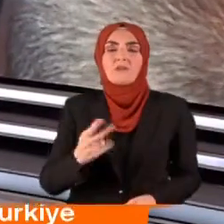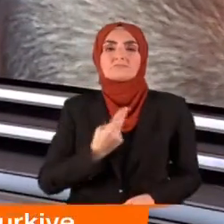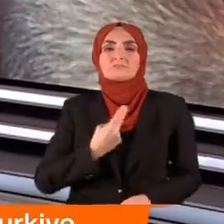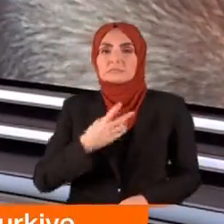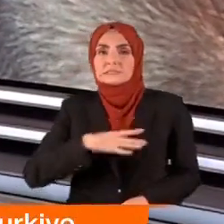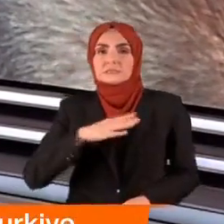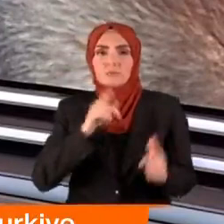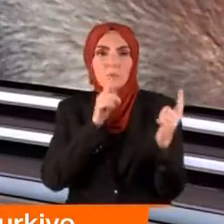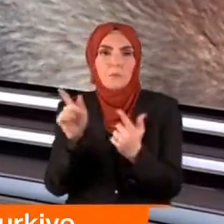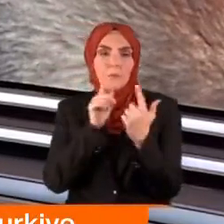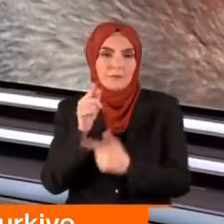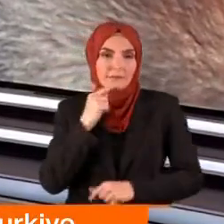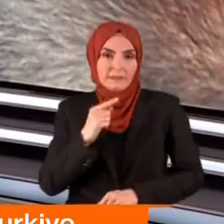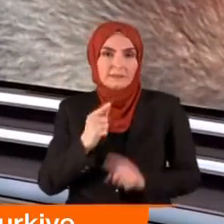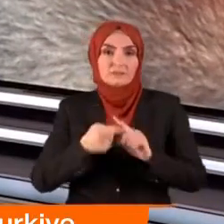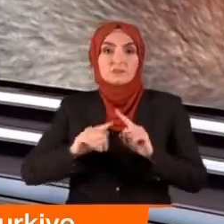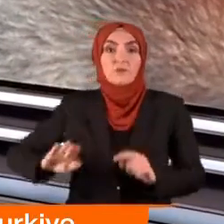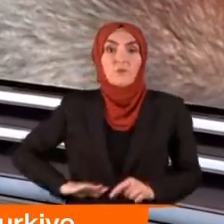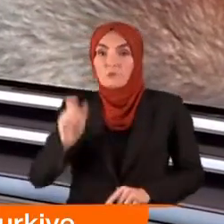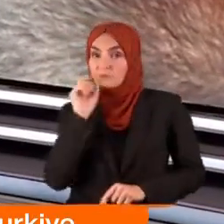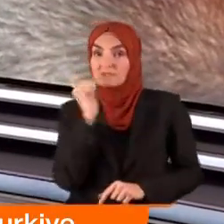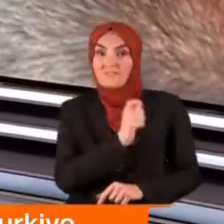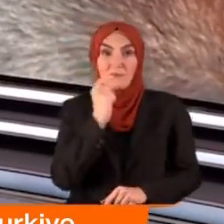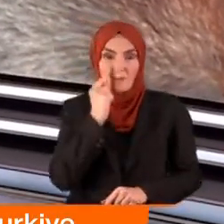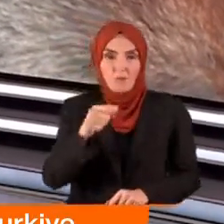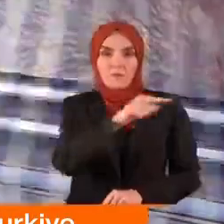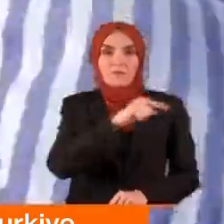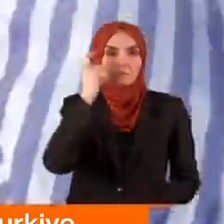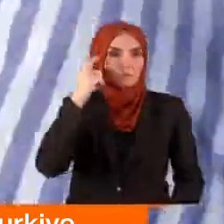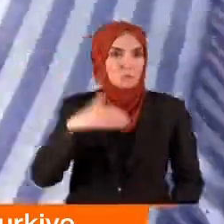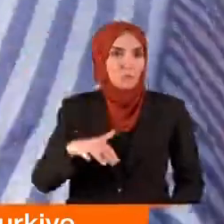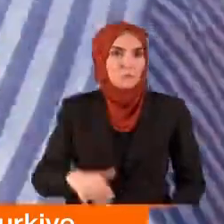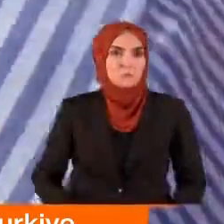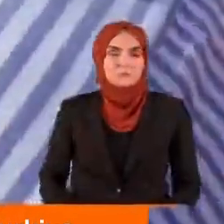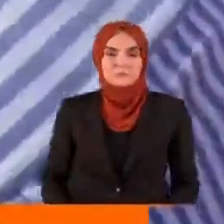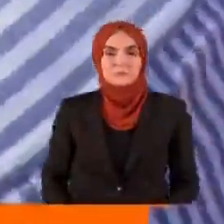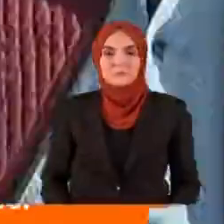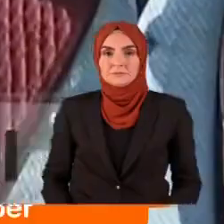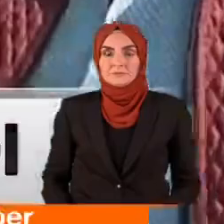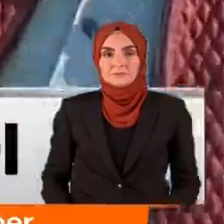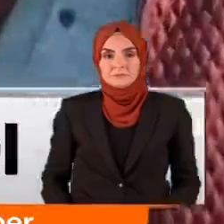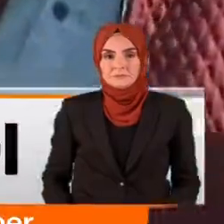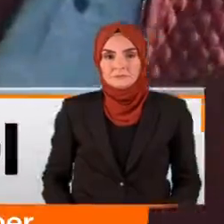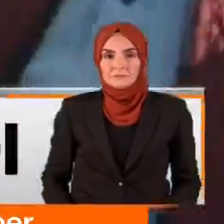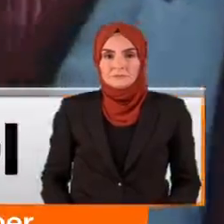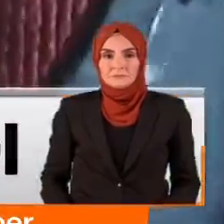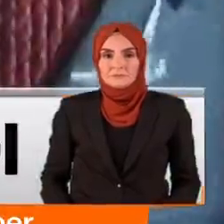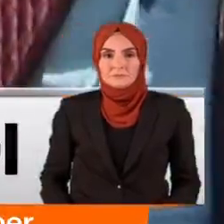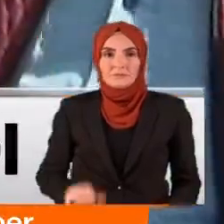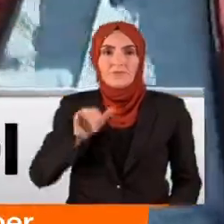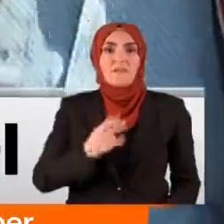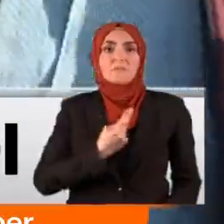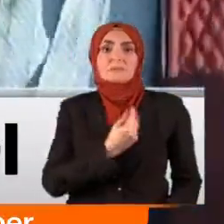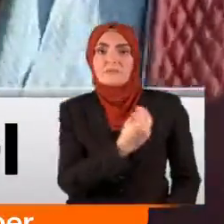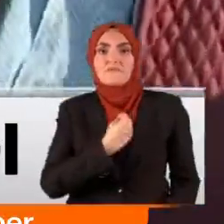verdiği cevap karşısında ise şoke oldular. Yürüyün, yürüyün. Hakkımızı versin,